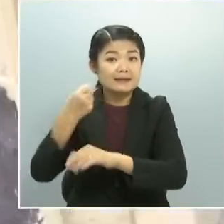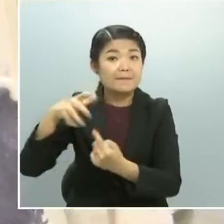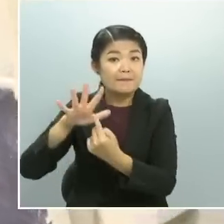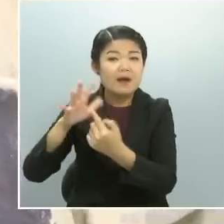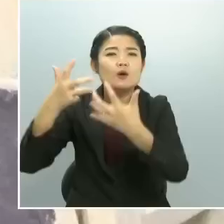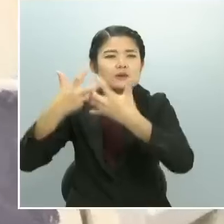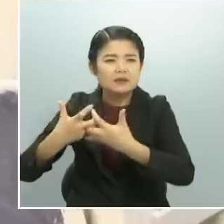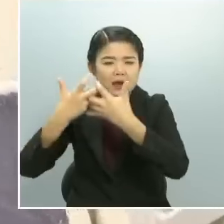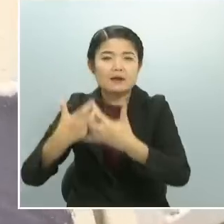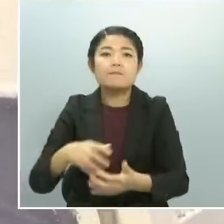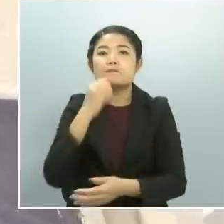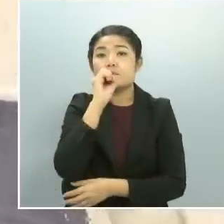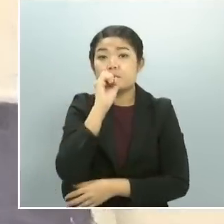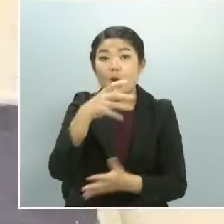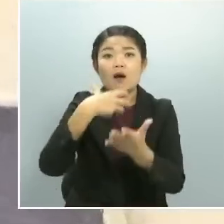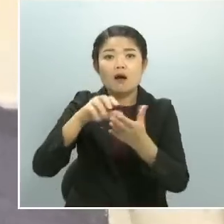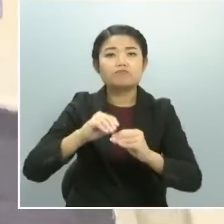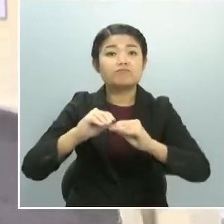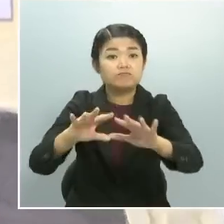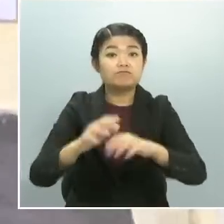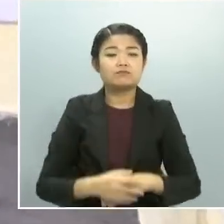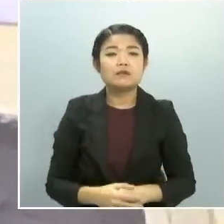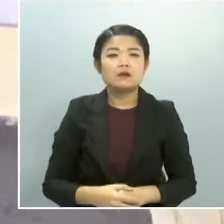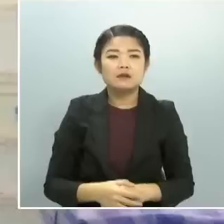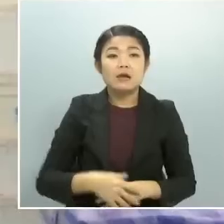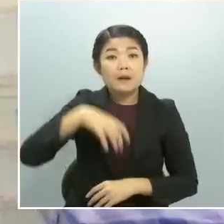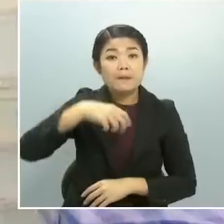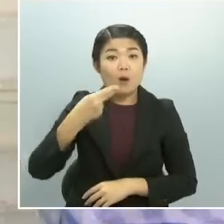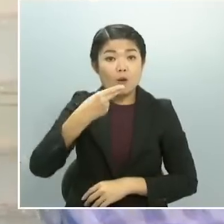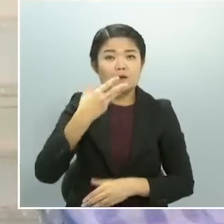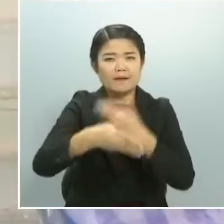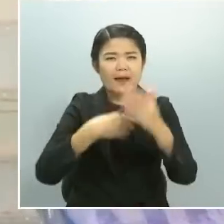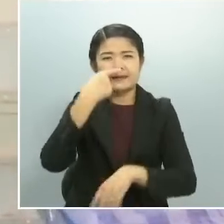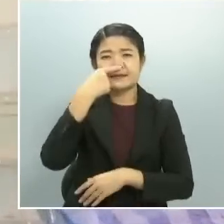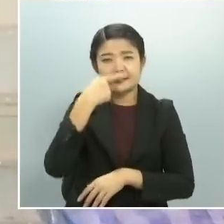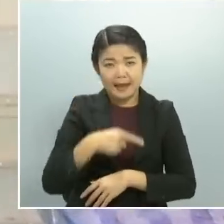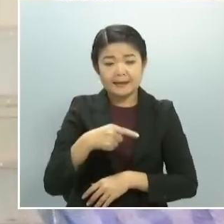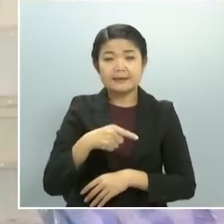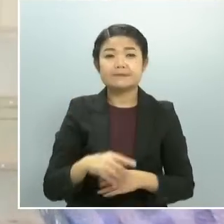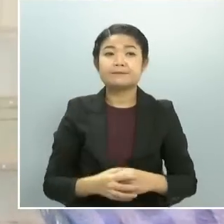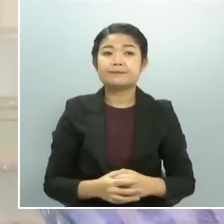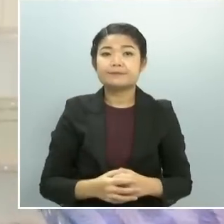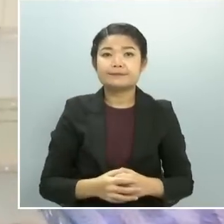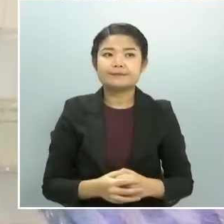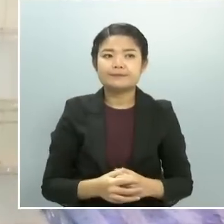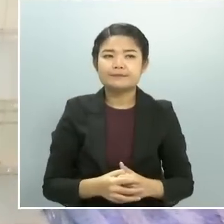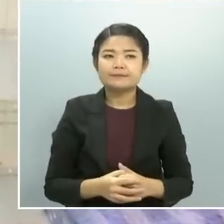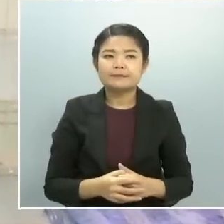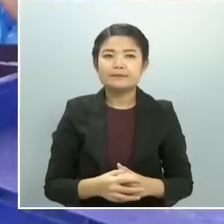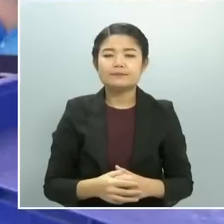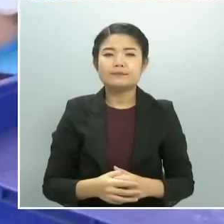ที่ในส่วนของภาคของการค้าไทยก็มีความเคลื่อนไหวครับท่านผู้ชมฮะก็เป็นความเคลื่อนไหวลักษณะ